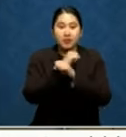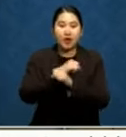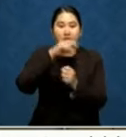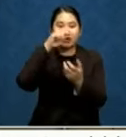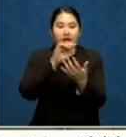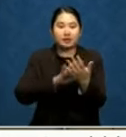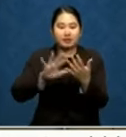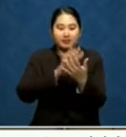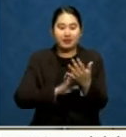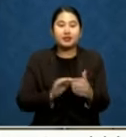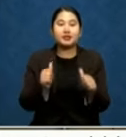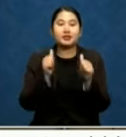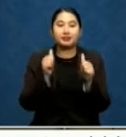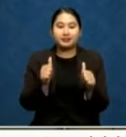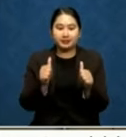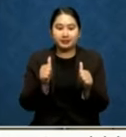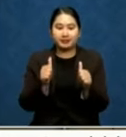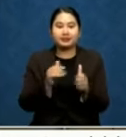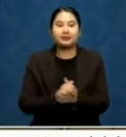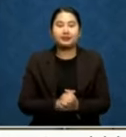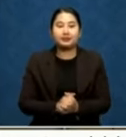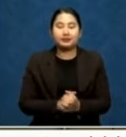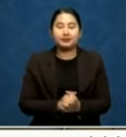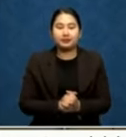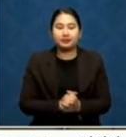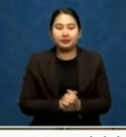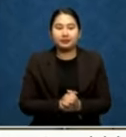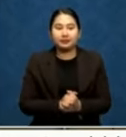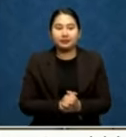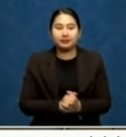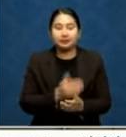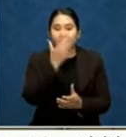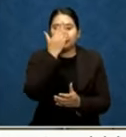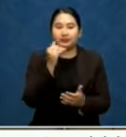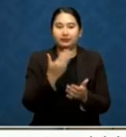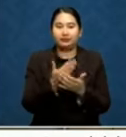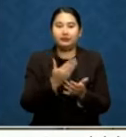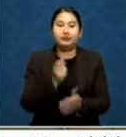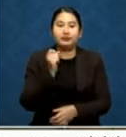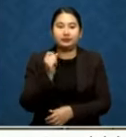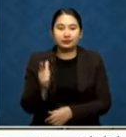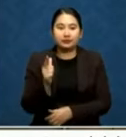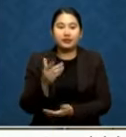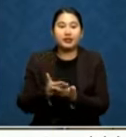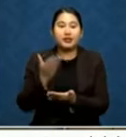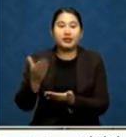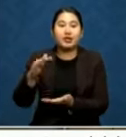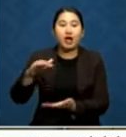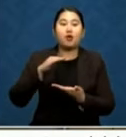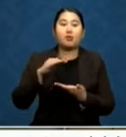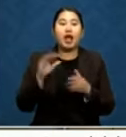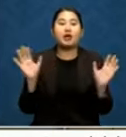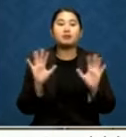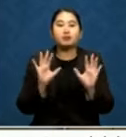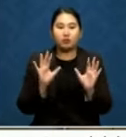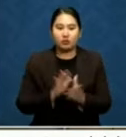ป็นสิ่งที่ดีนะครับเพราะเราไม่ต้องไปเสียเงินเสียทองซื้อมาจากต่างประเทศ 100%